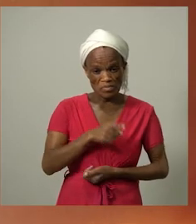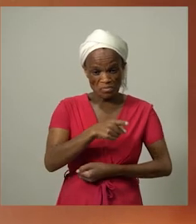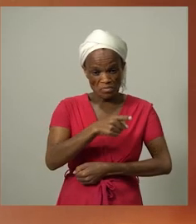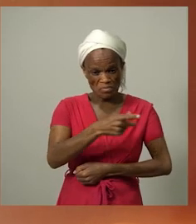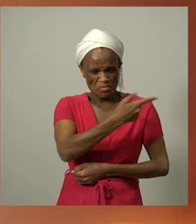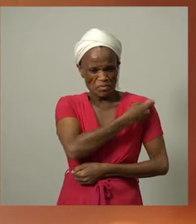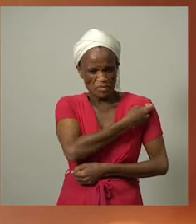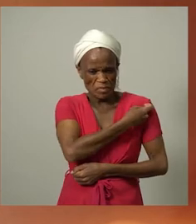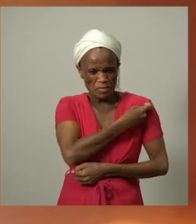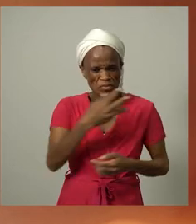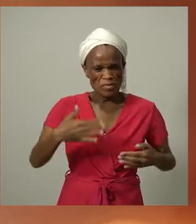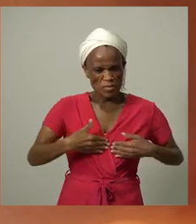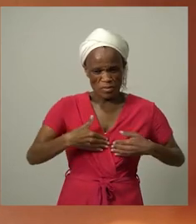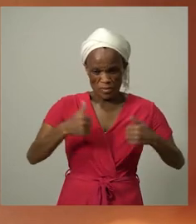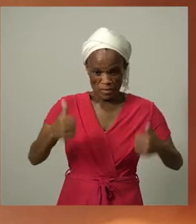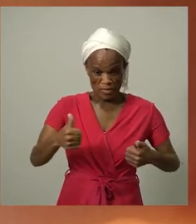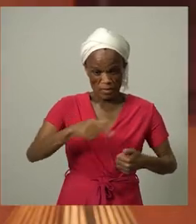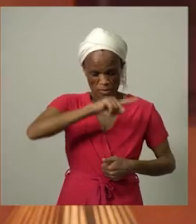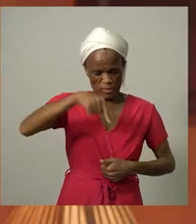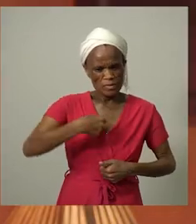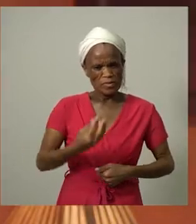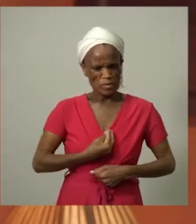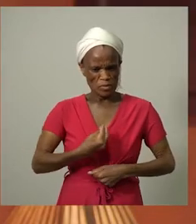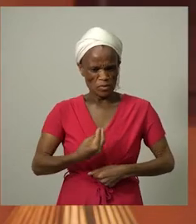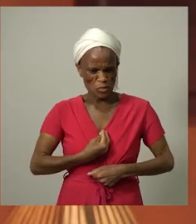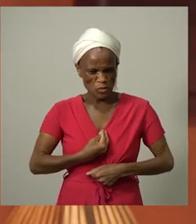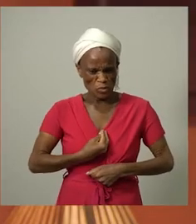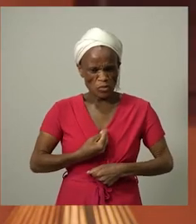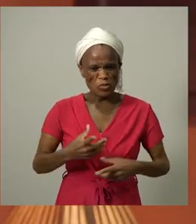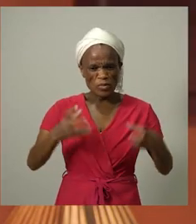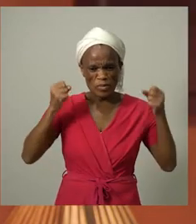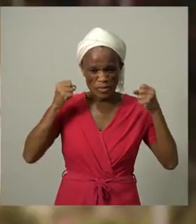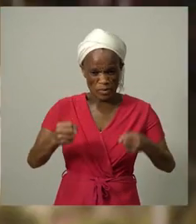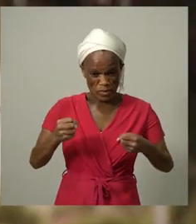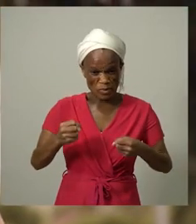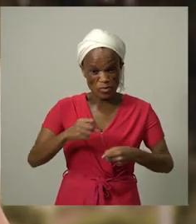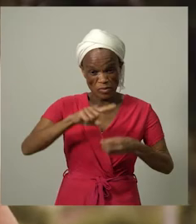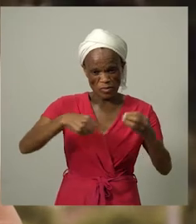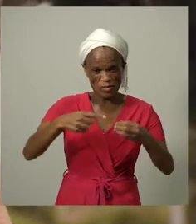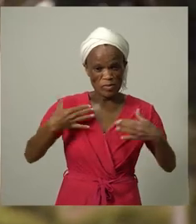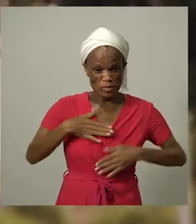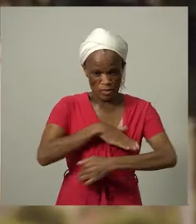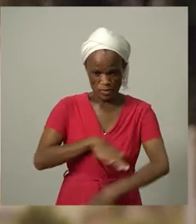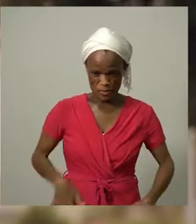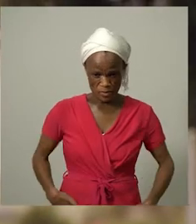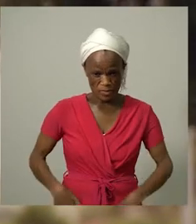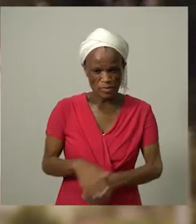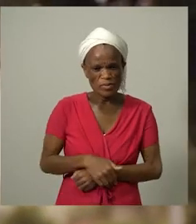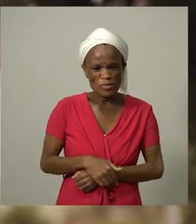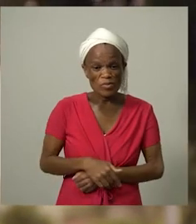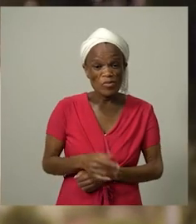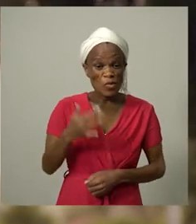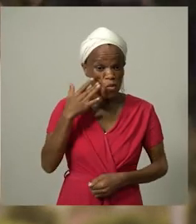Umgomo uzosisiza kakhulu asithina abantu abasha ukuthi sikwazi ukuthi siqinise amasosha ethu omzimba. Mina nje uma ufika ngoba